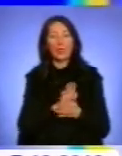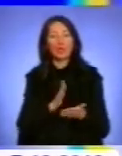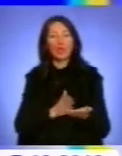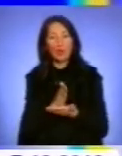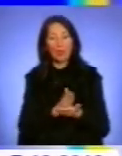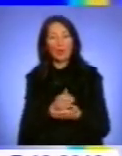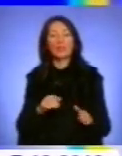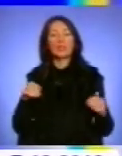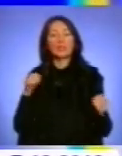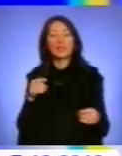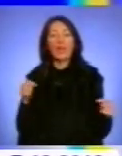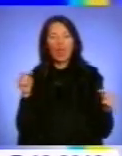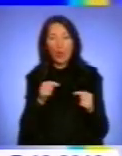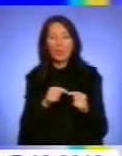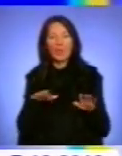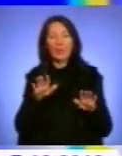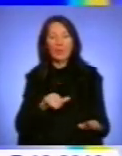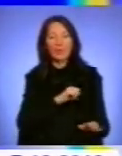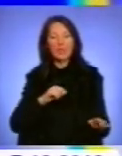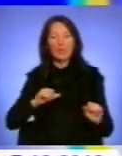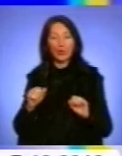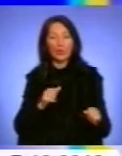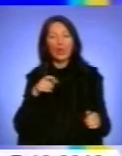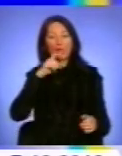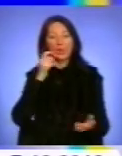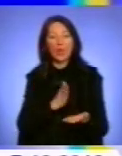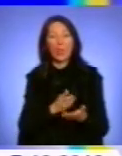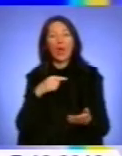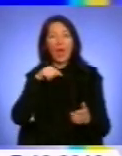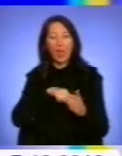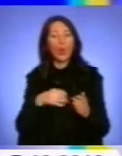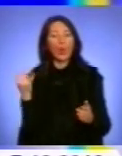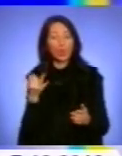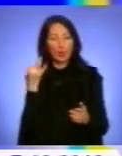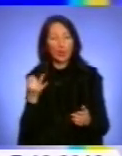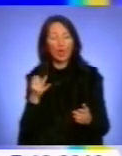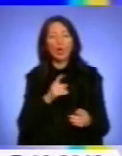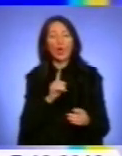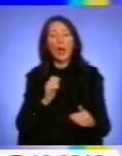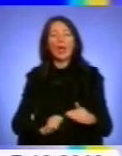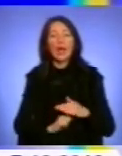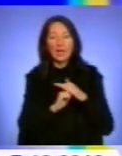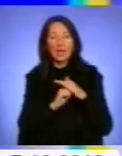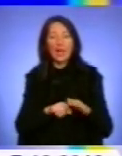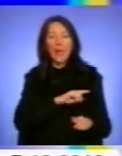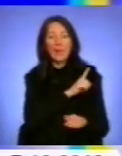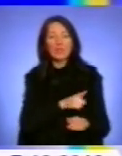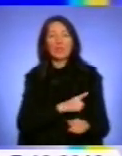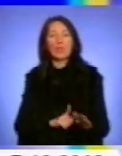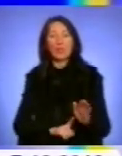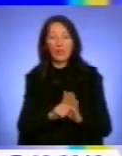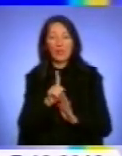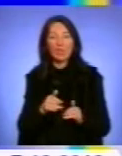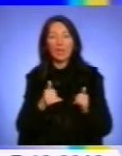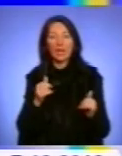місцевого самоврядування в Україні має багату історію і глибокі традиції, що заклали міцні підвалини для сучасного розвитку